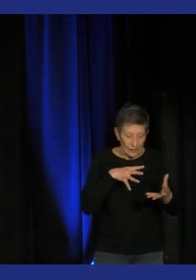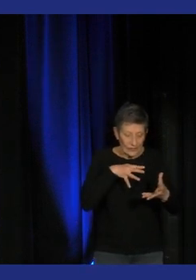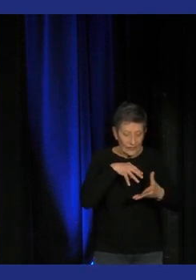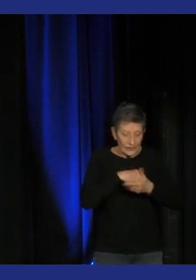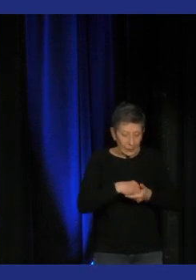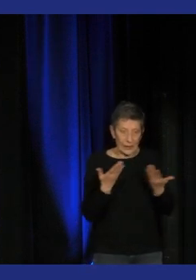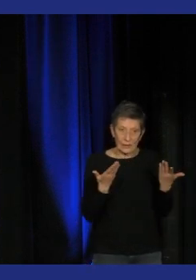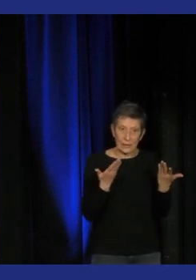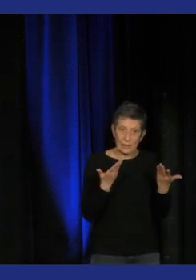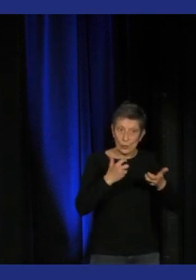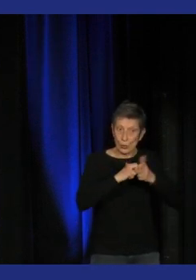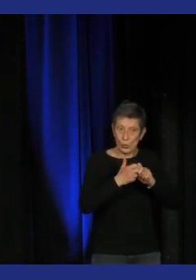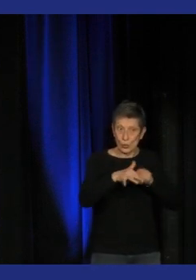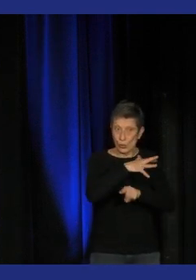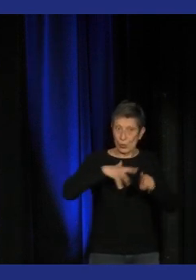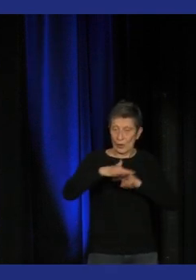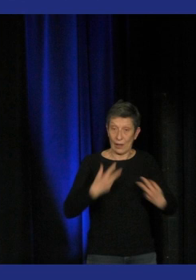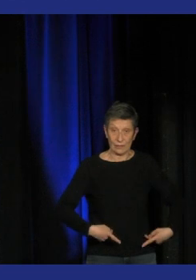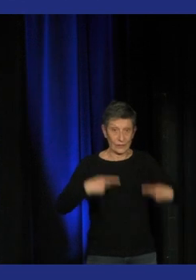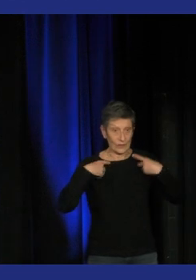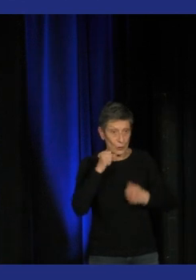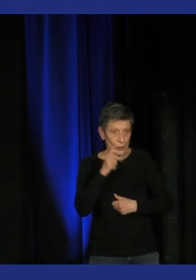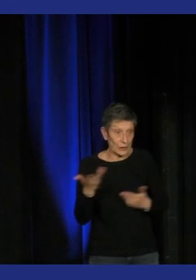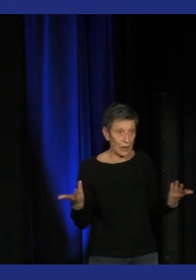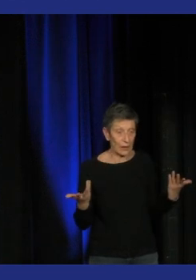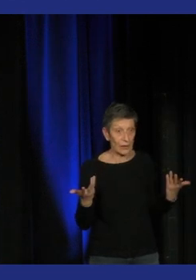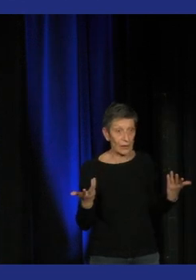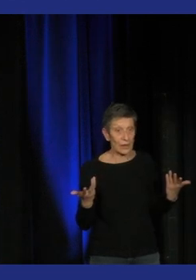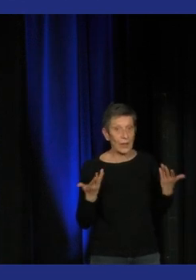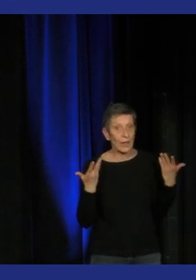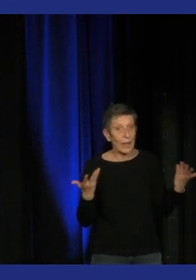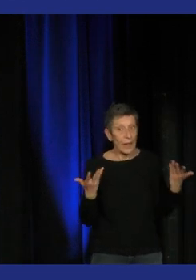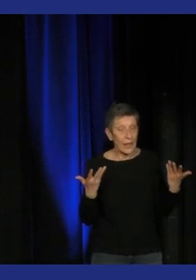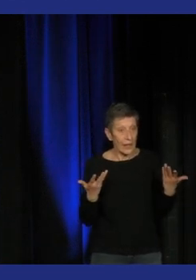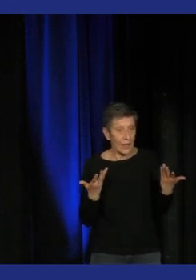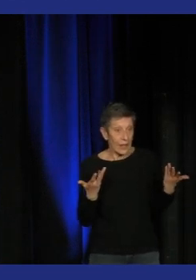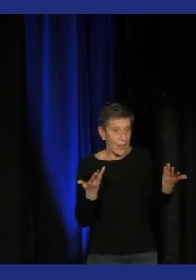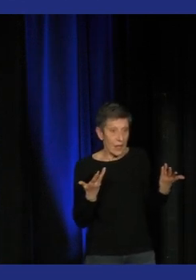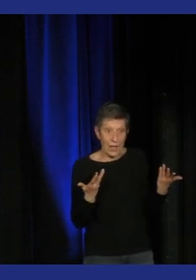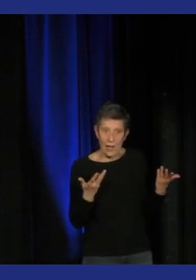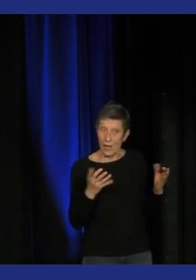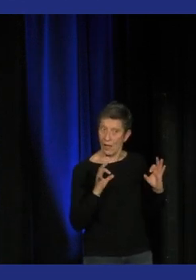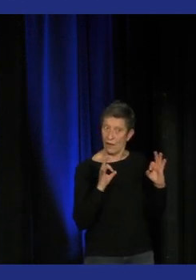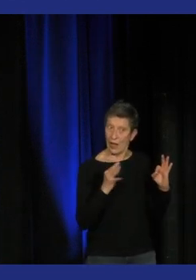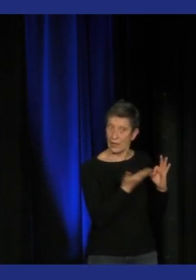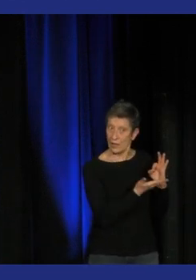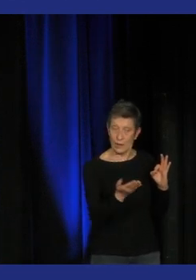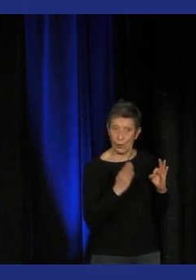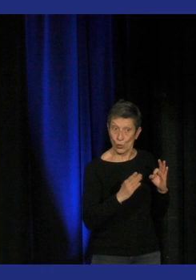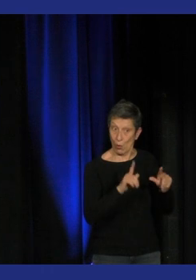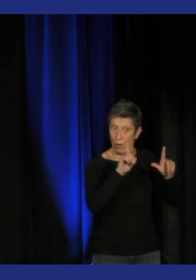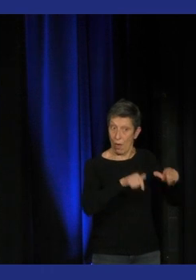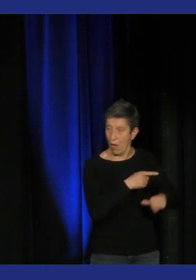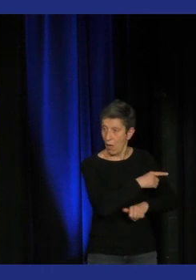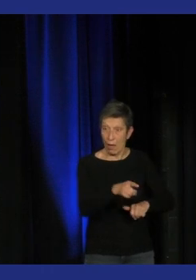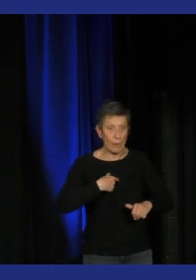la construction sociale de notre quotidien, où les réponses à ces besoins sont totalement